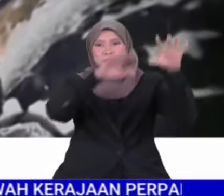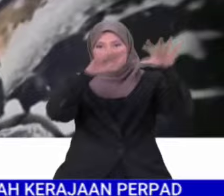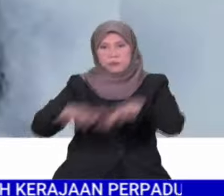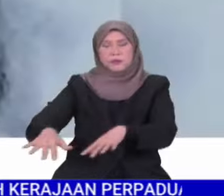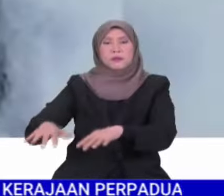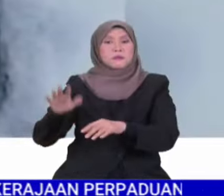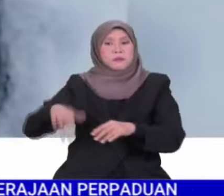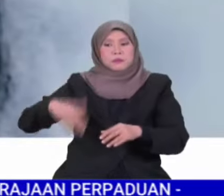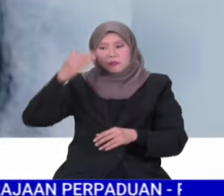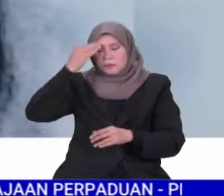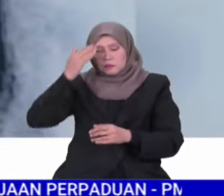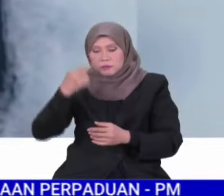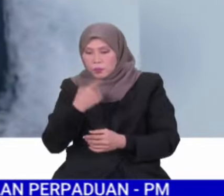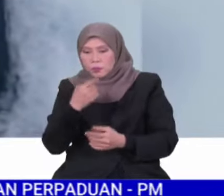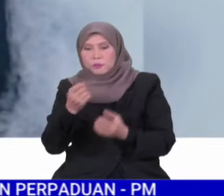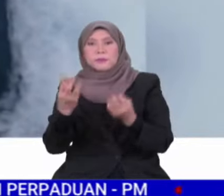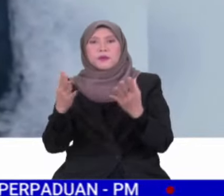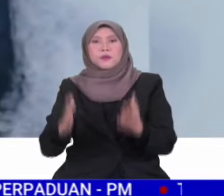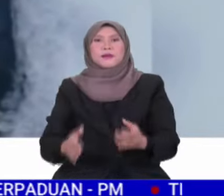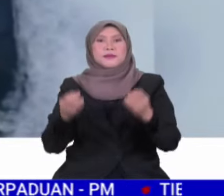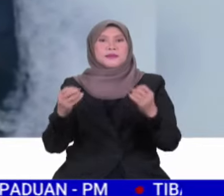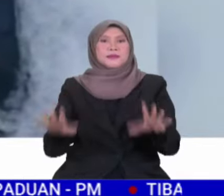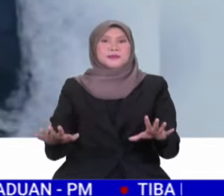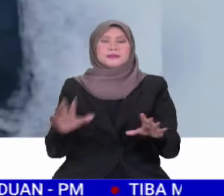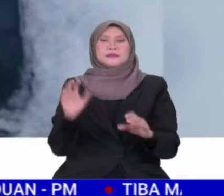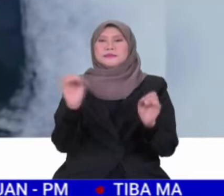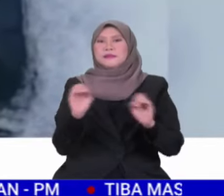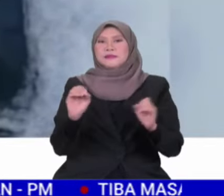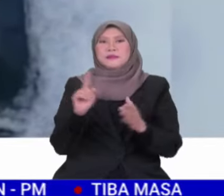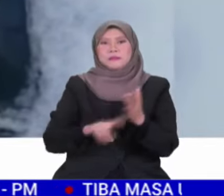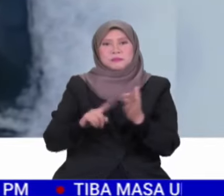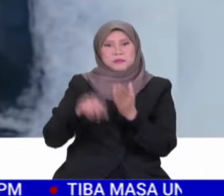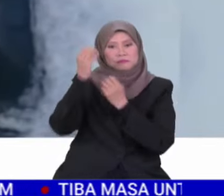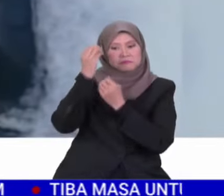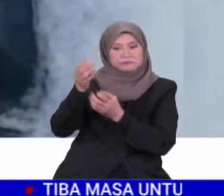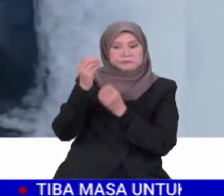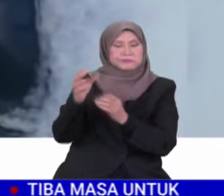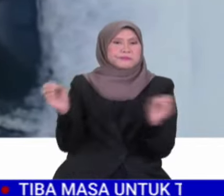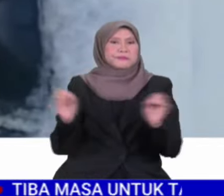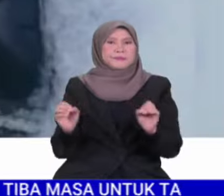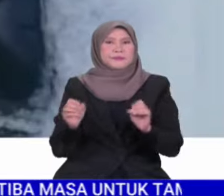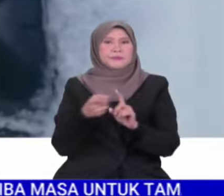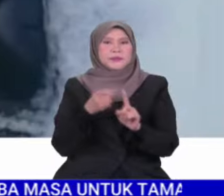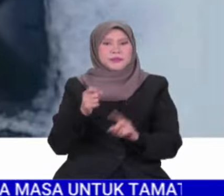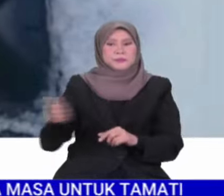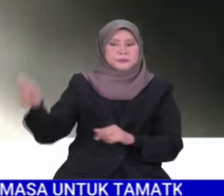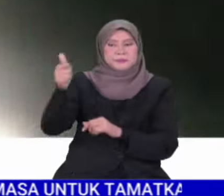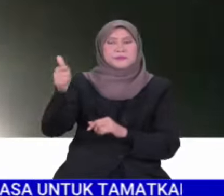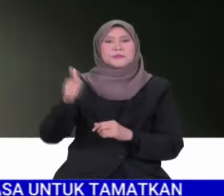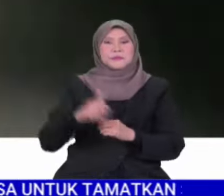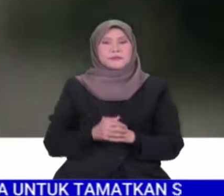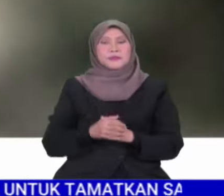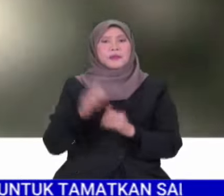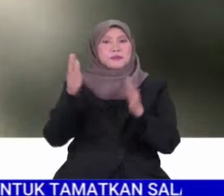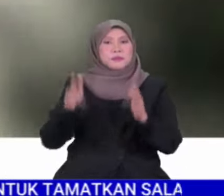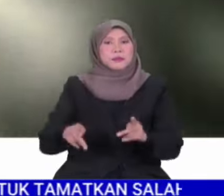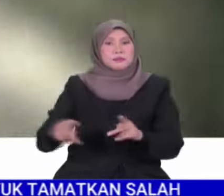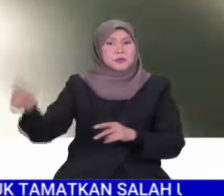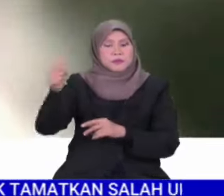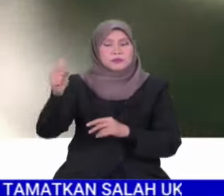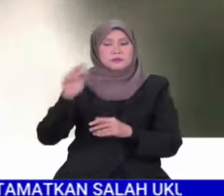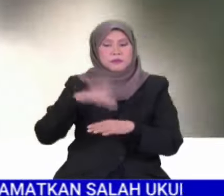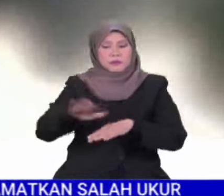Sehingga kini belum dapat disahkan berapa orang yang hilang dan tiada sebarang maklumat lanjut dikeluarkan pihak berkuasa. Pihak berkuasa tempatan